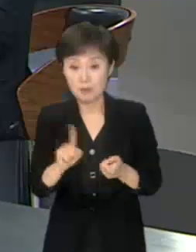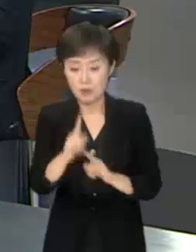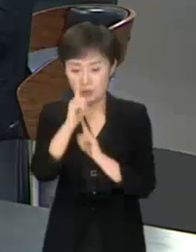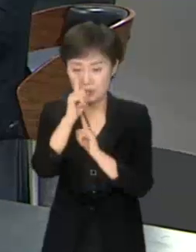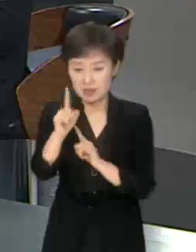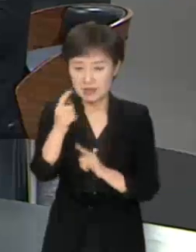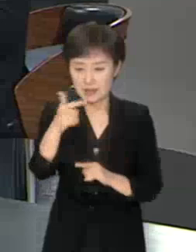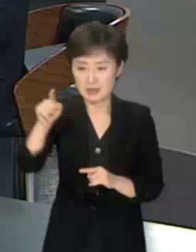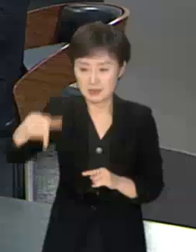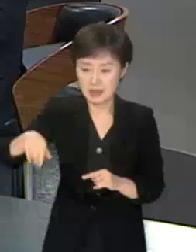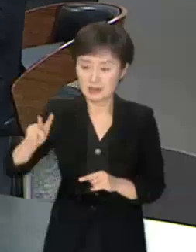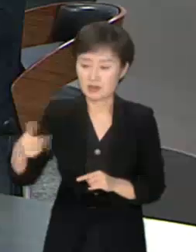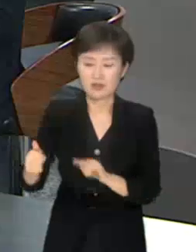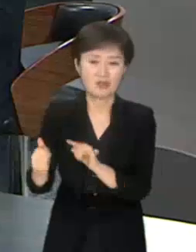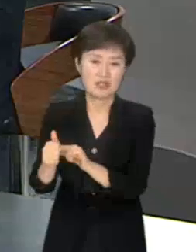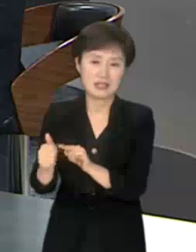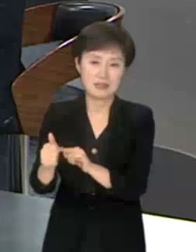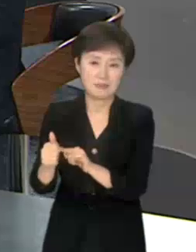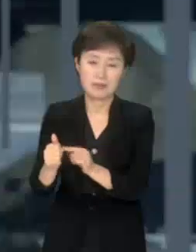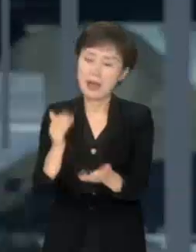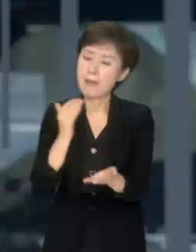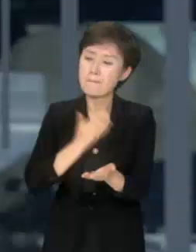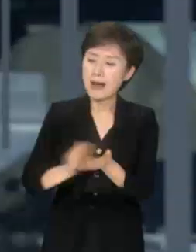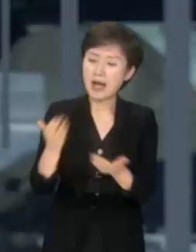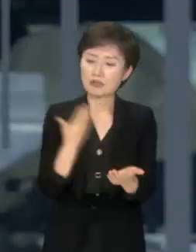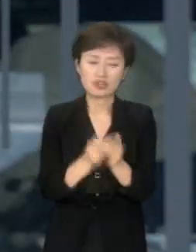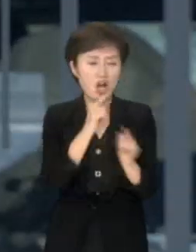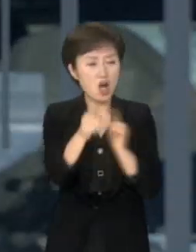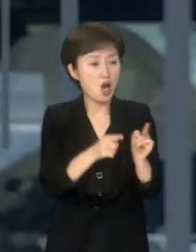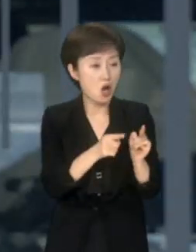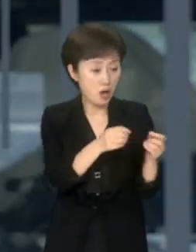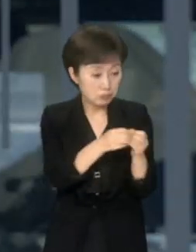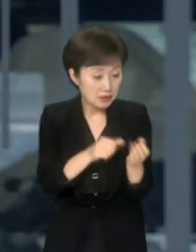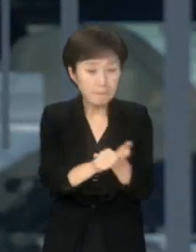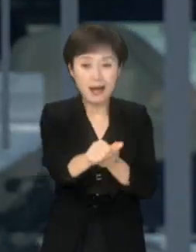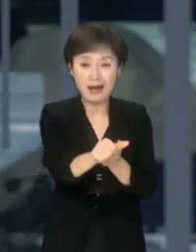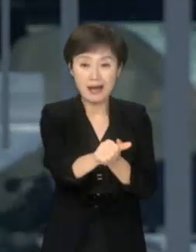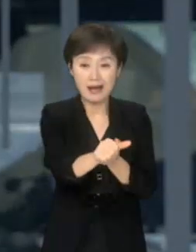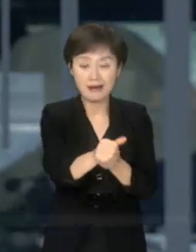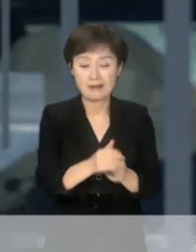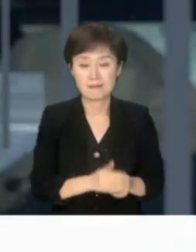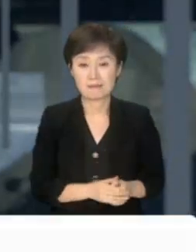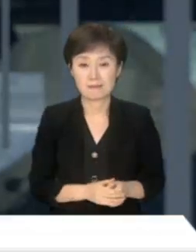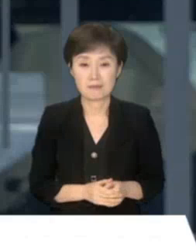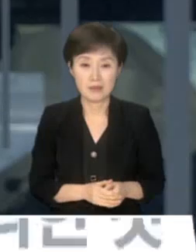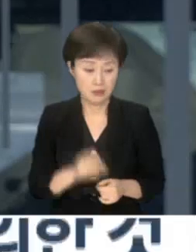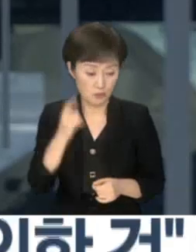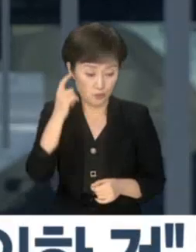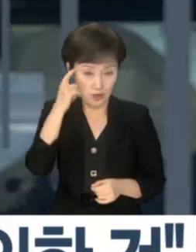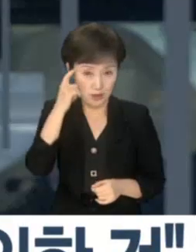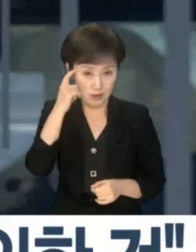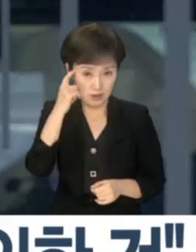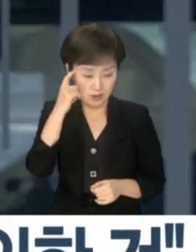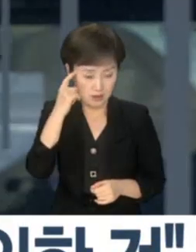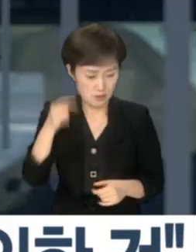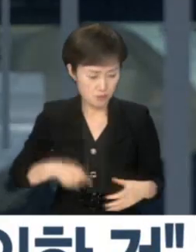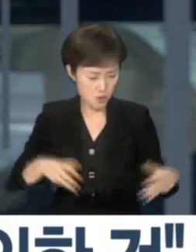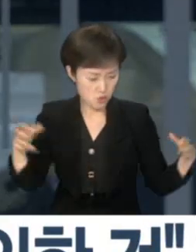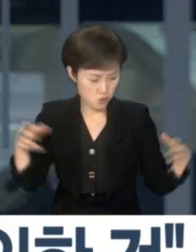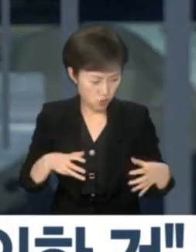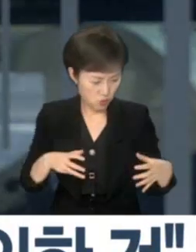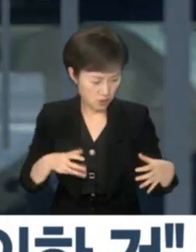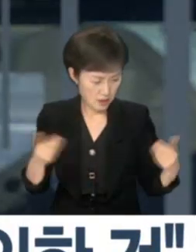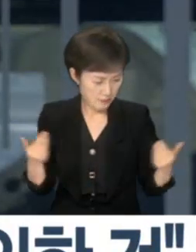출당 청원 이것을 삭제를 했습니다. 박성준 대변인에 따르면 이게 내부 통합에 위험하다.